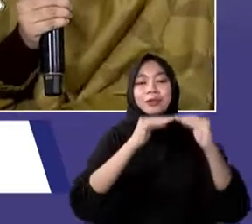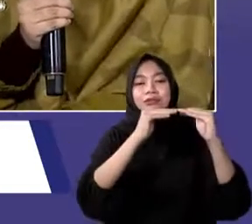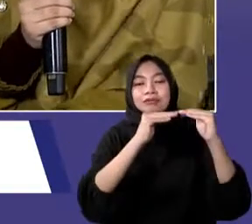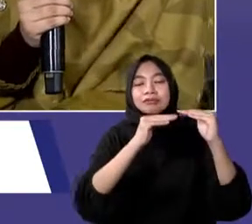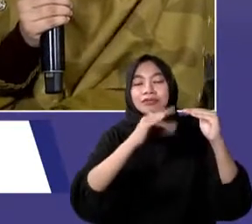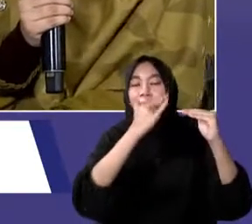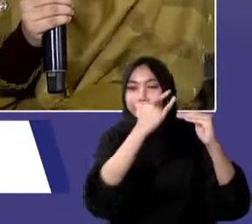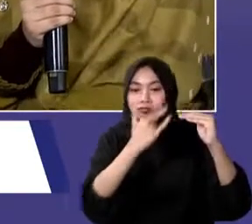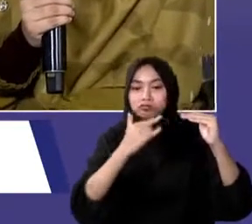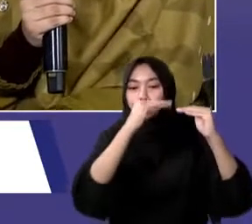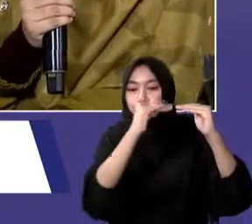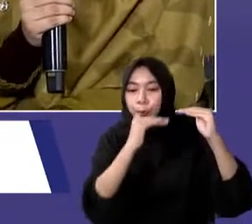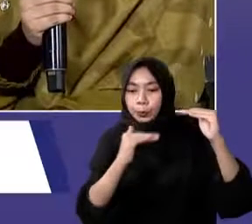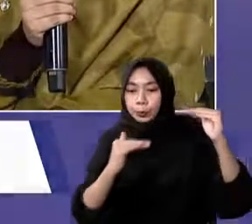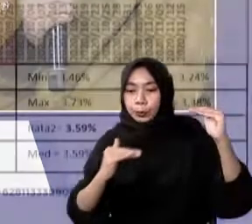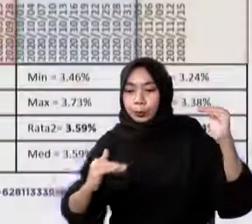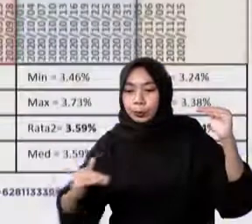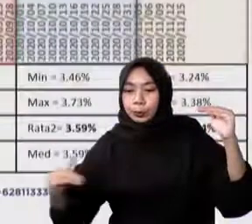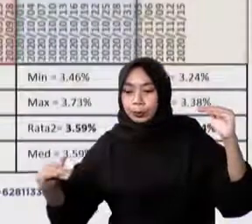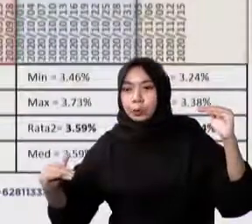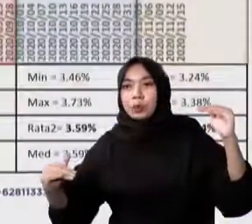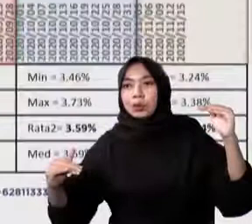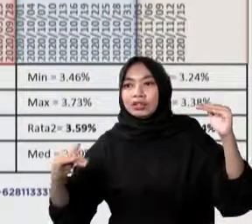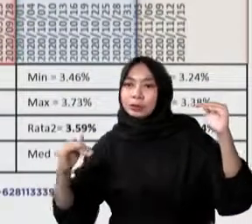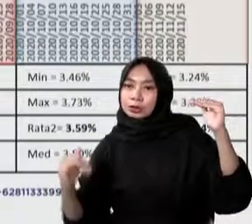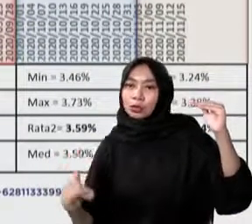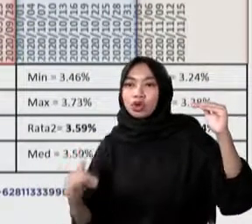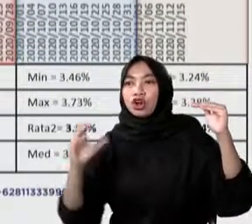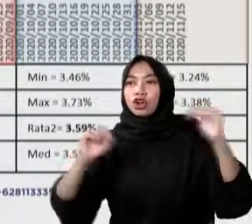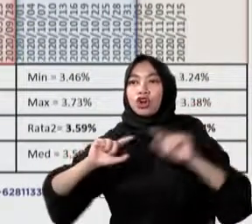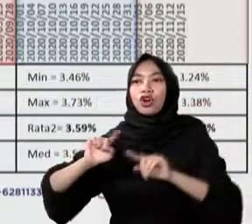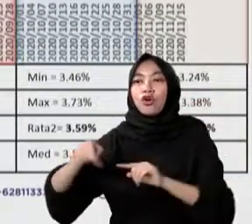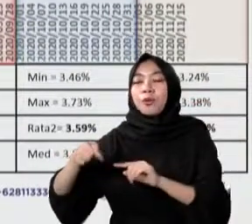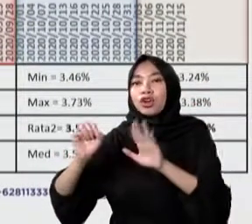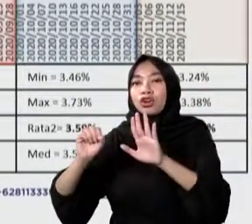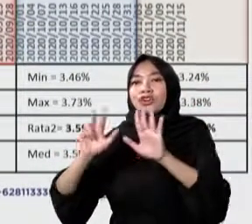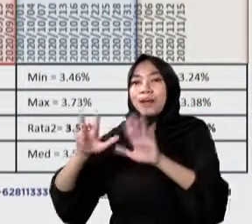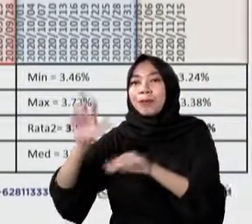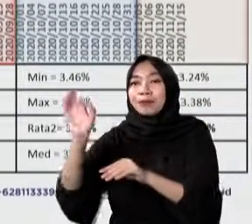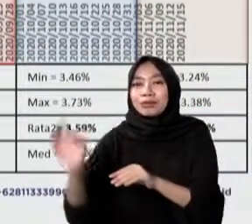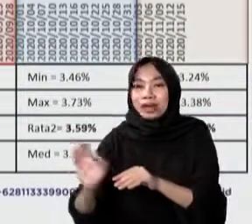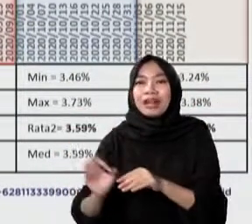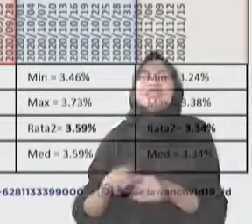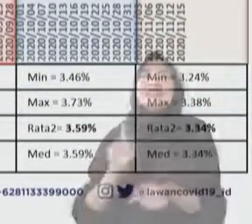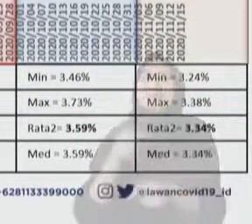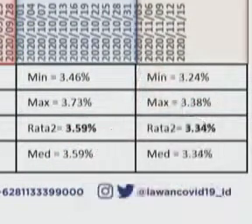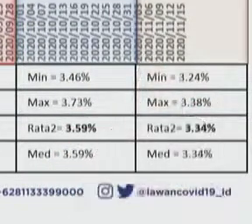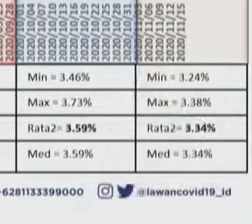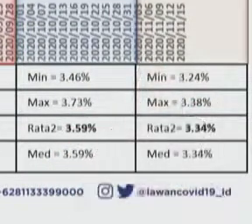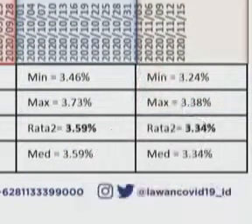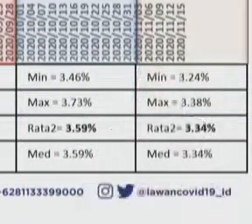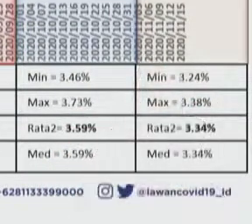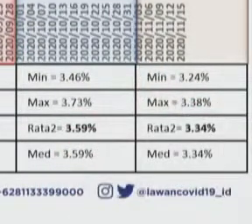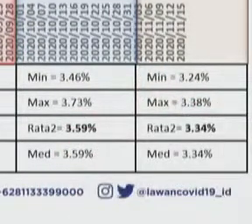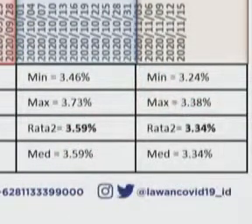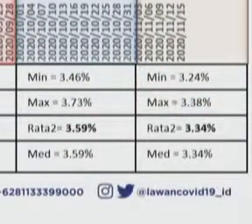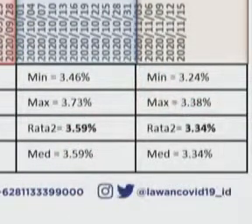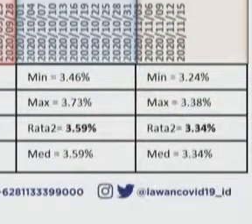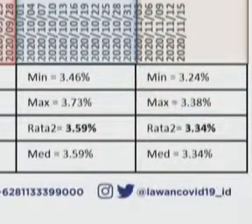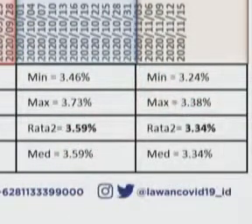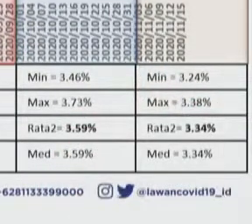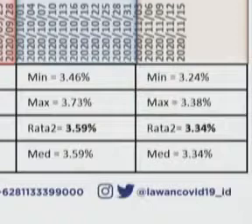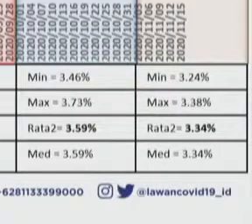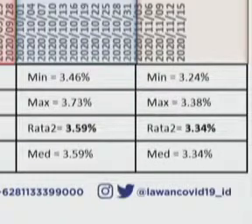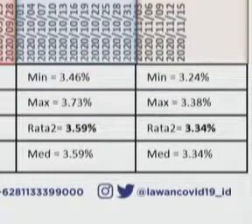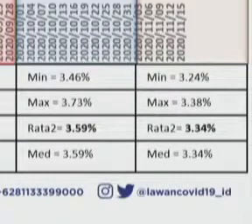Dan pada pekan terakhir kemarin terjadi penurunan 0,08%. Ini cukup tinggi karena biasanya per pekan itu penurunan kematian kita hanya